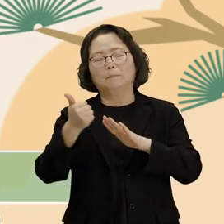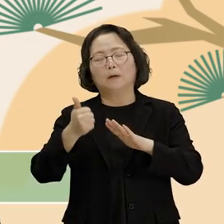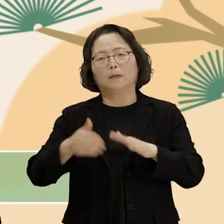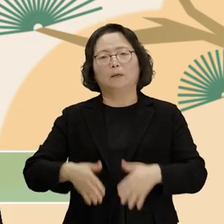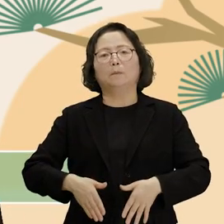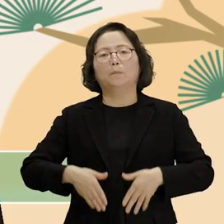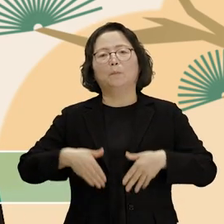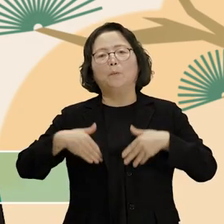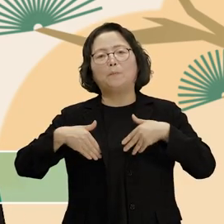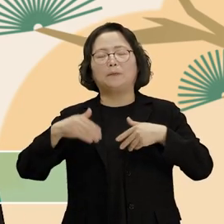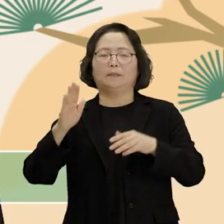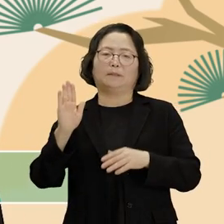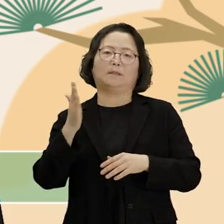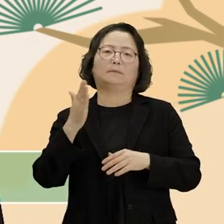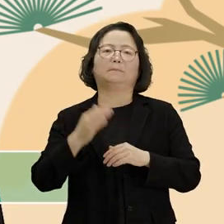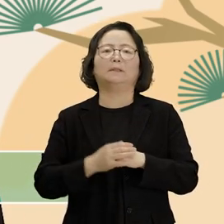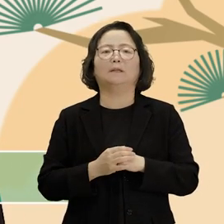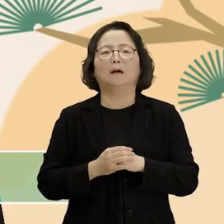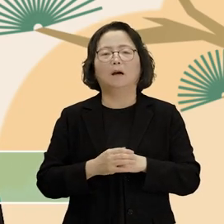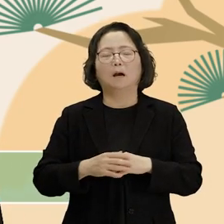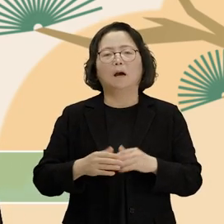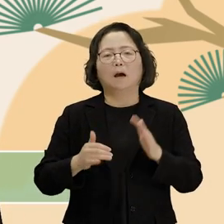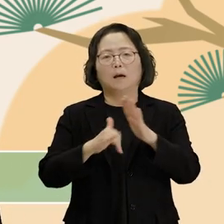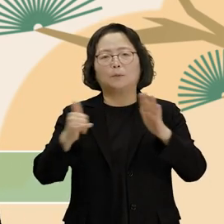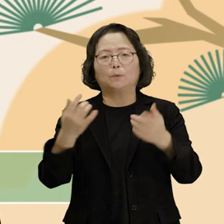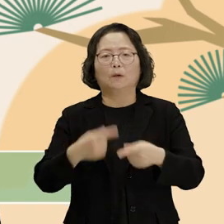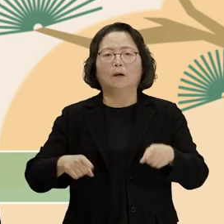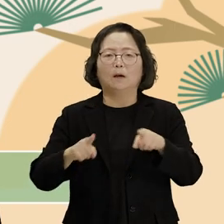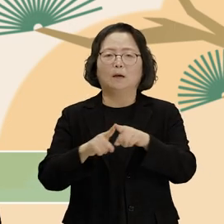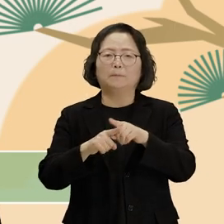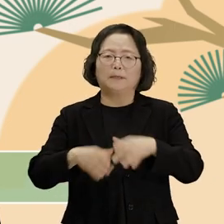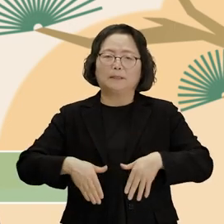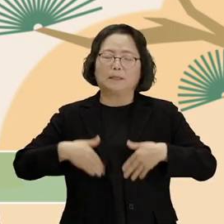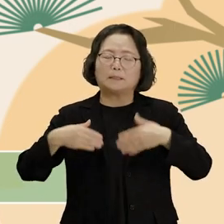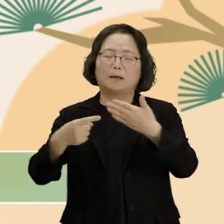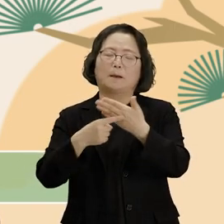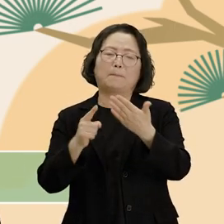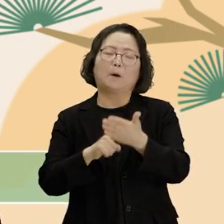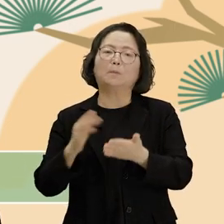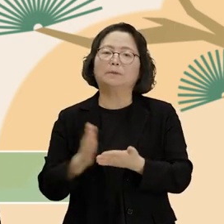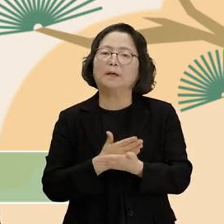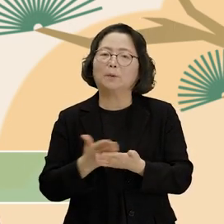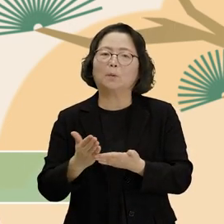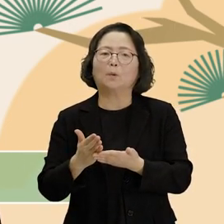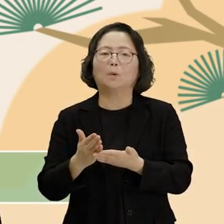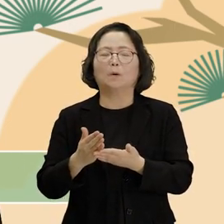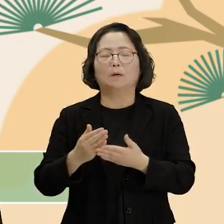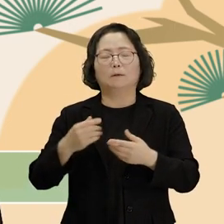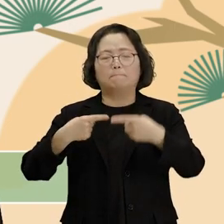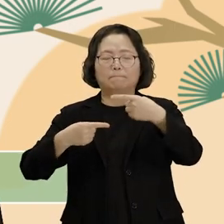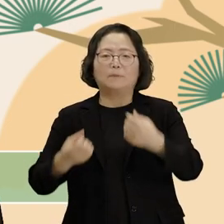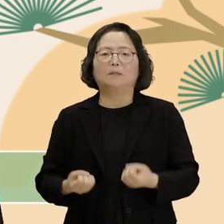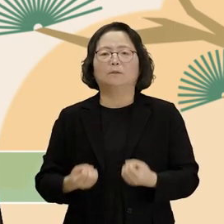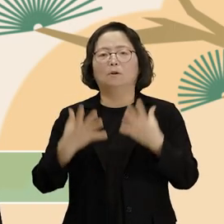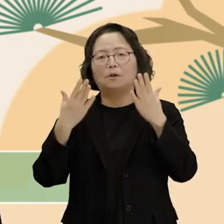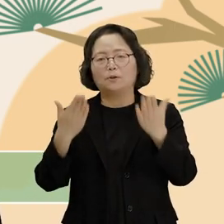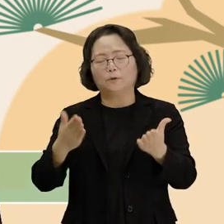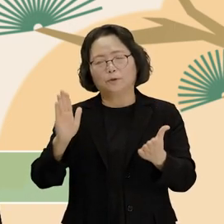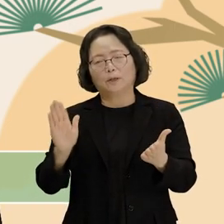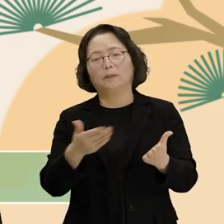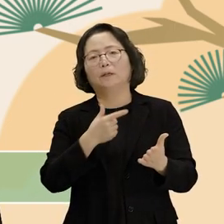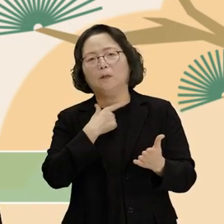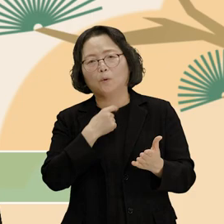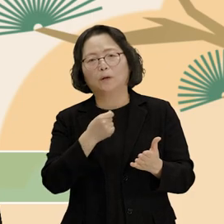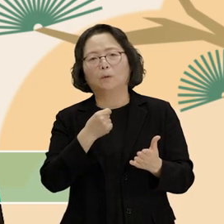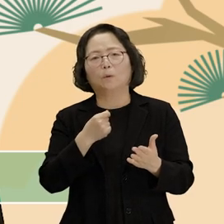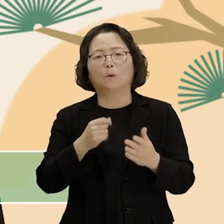희망의 입춘이 지났습니다. 가족들과 함께 따뜻한 마음 나누는 설 연휴가